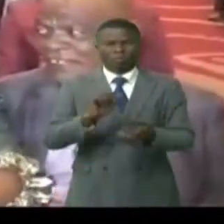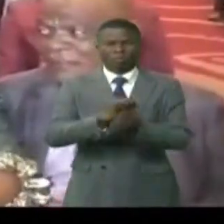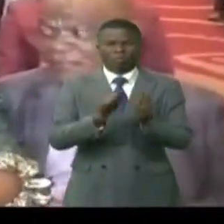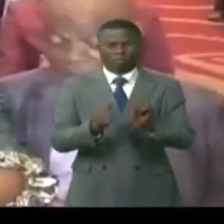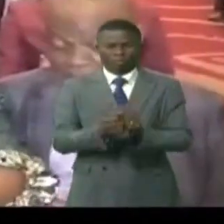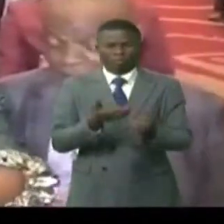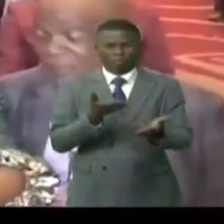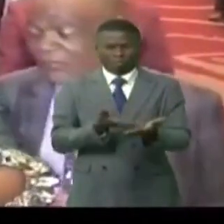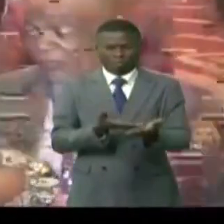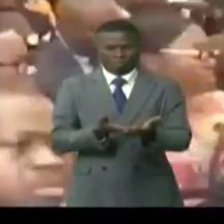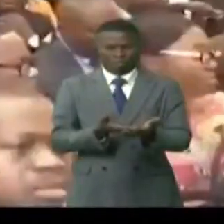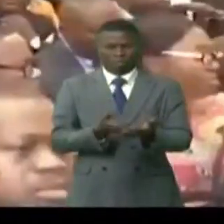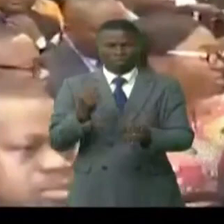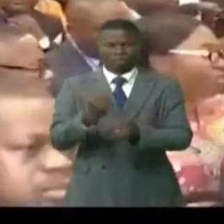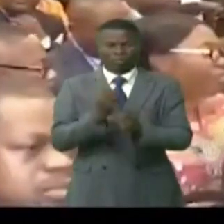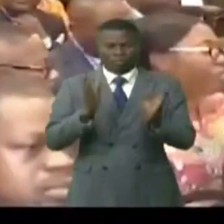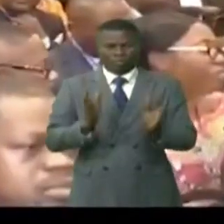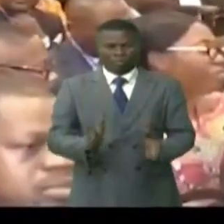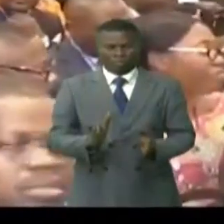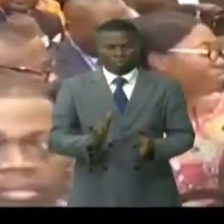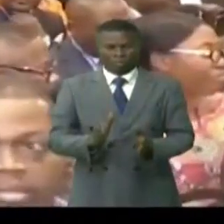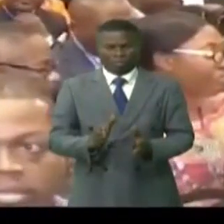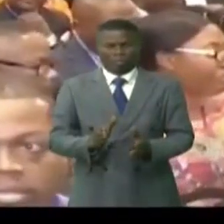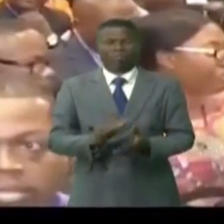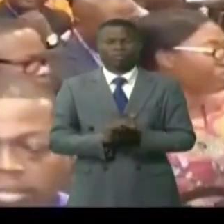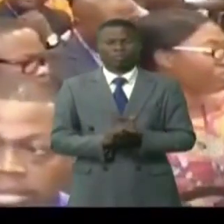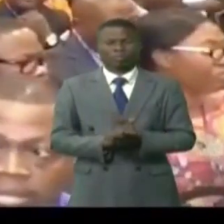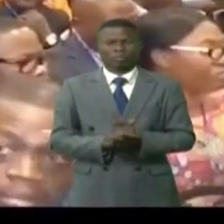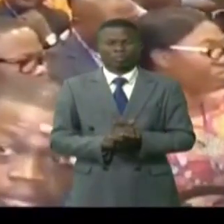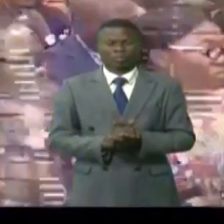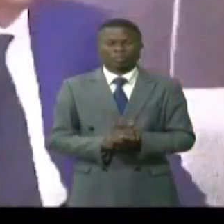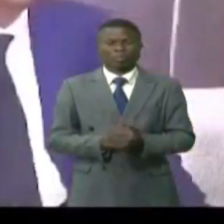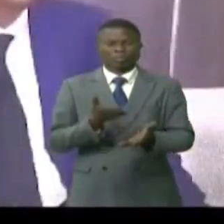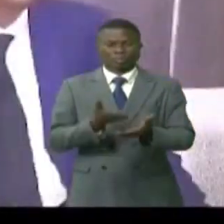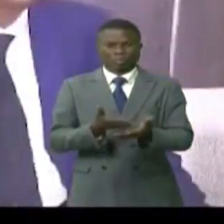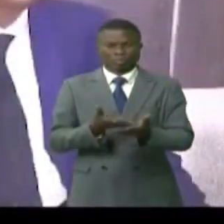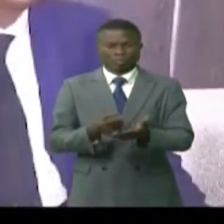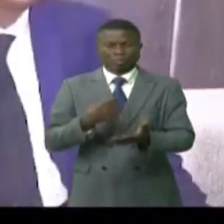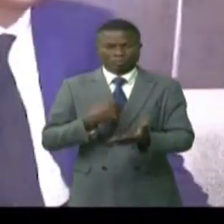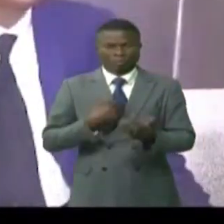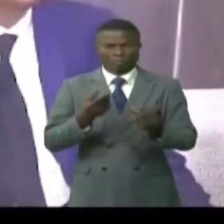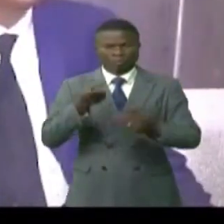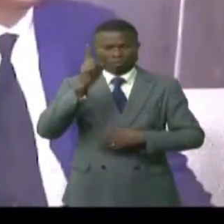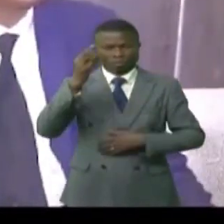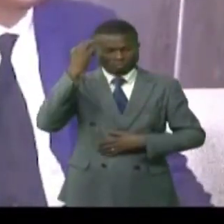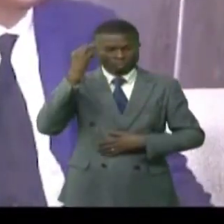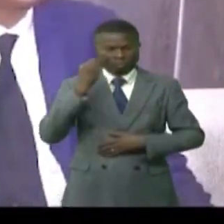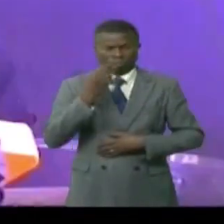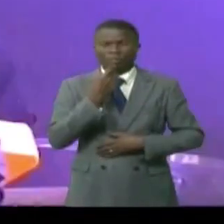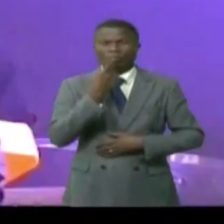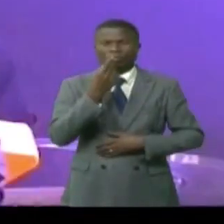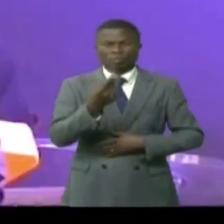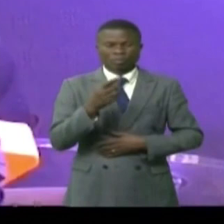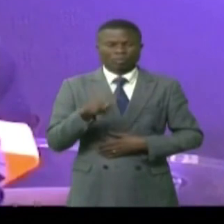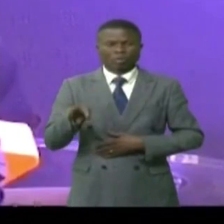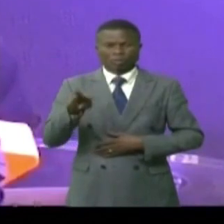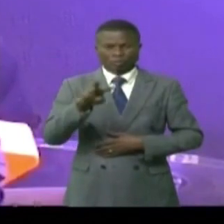jaillir, du choc des idées. Et ici, je voudrais mentionner